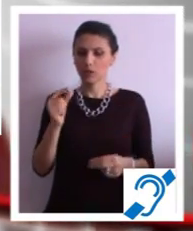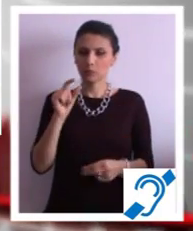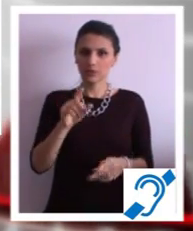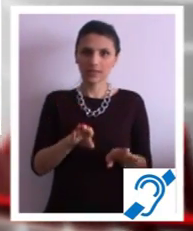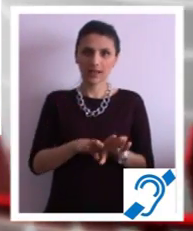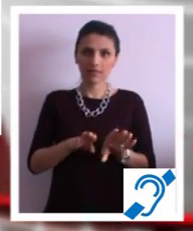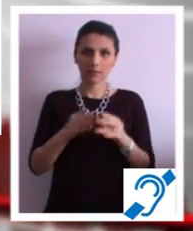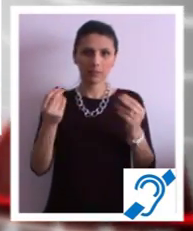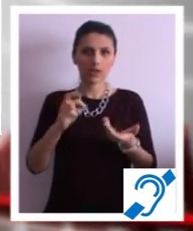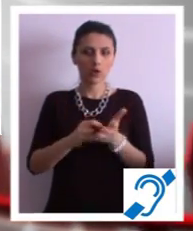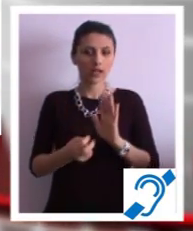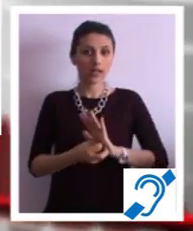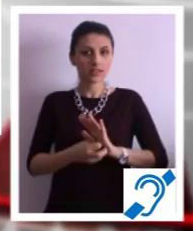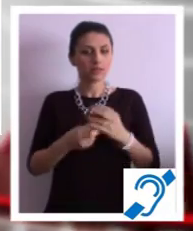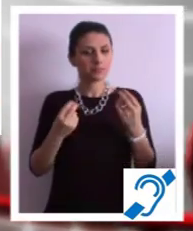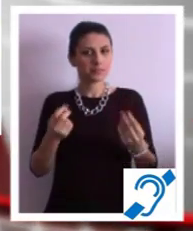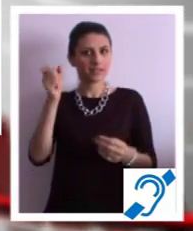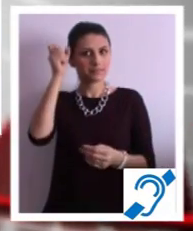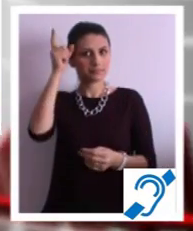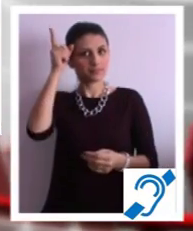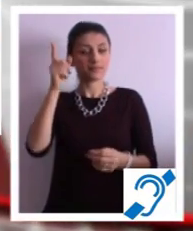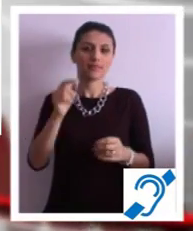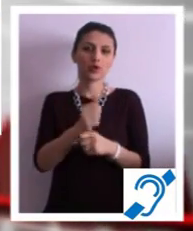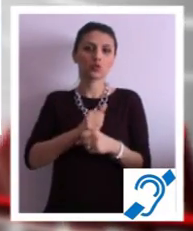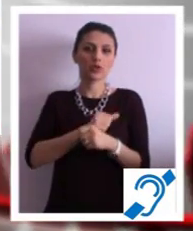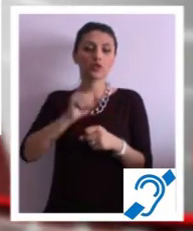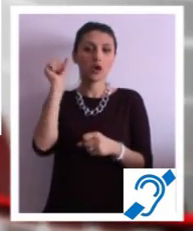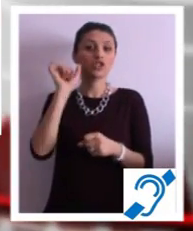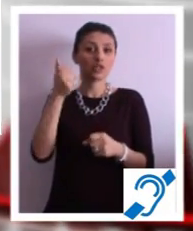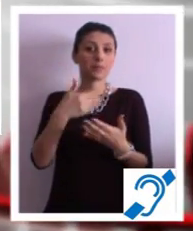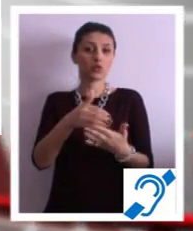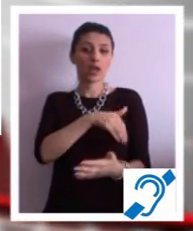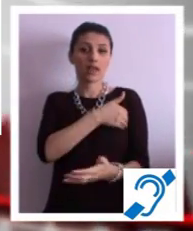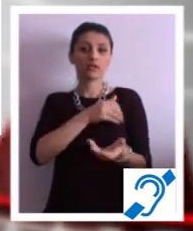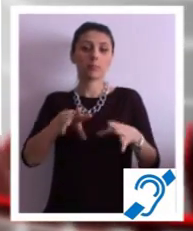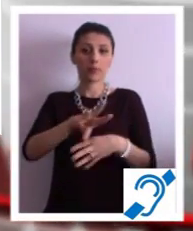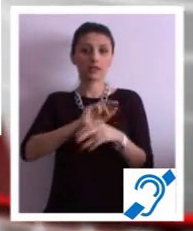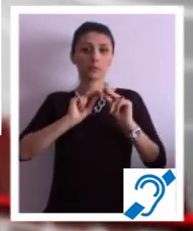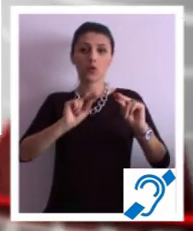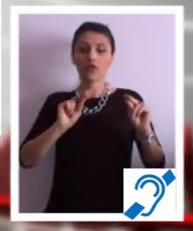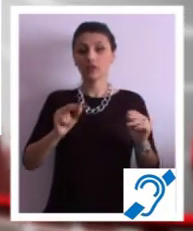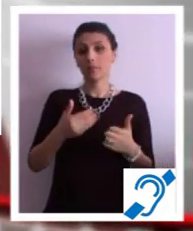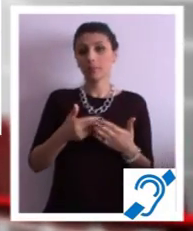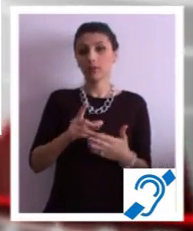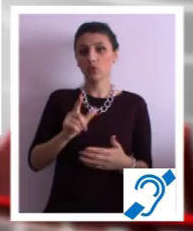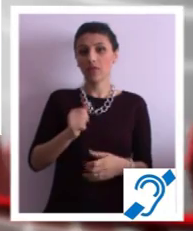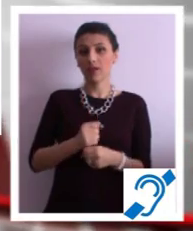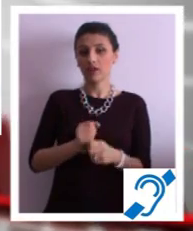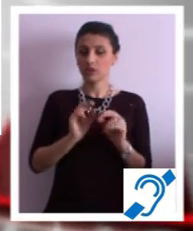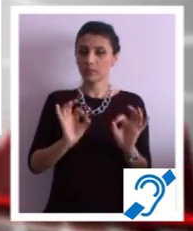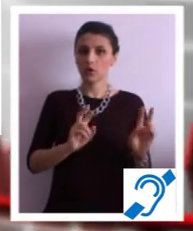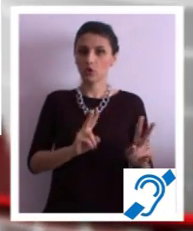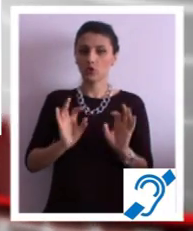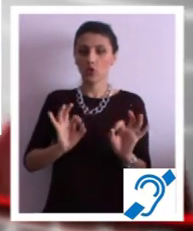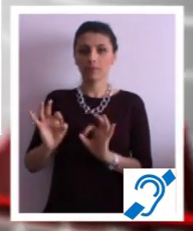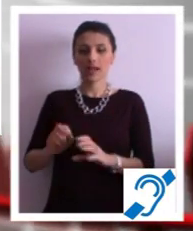la fel de bine organizate și de bine percepute la nivelul elevilor, părinților și cadrelor didactice pentru a se desfășura în